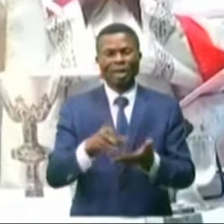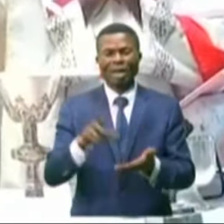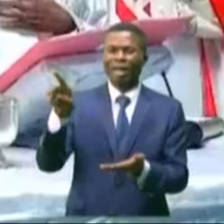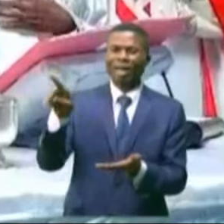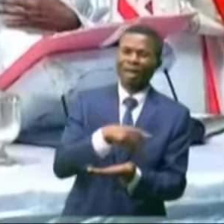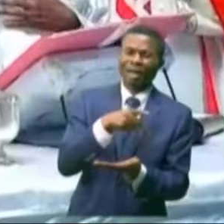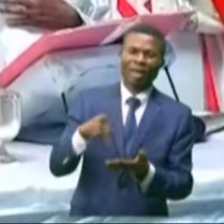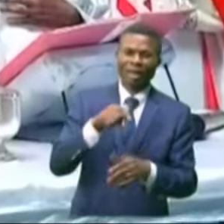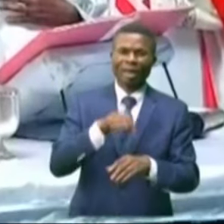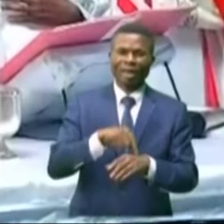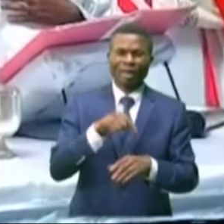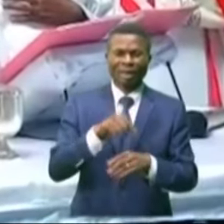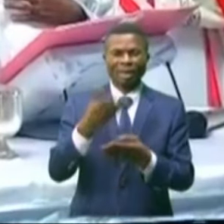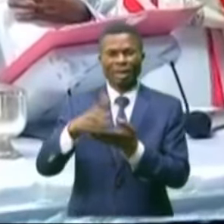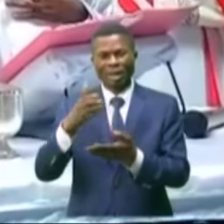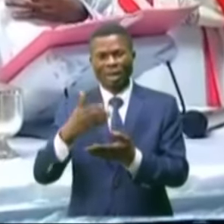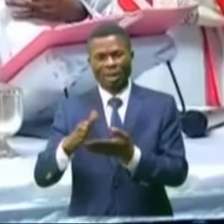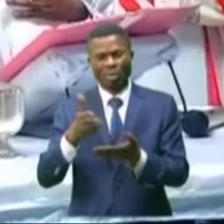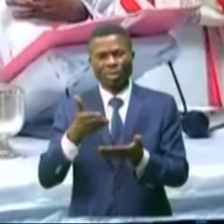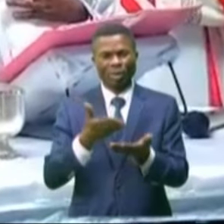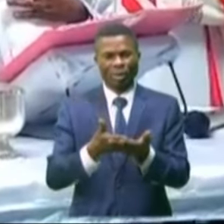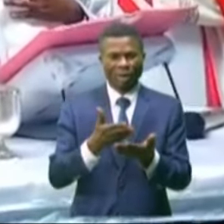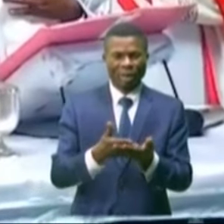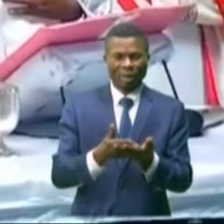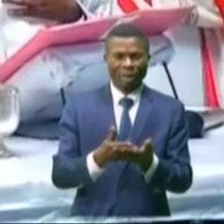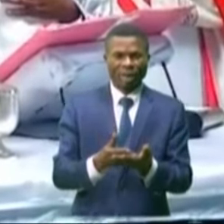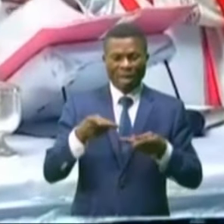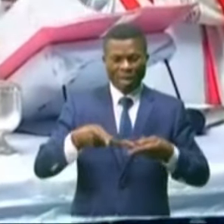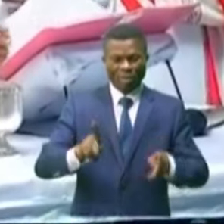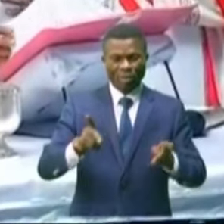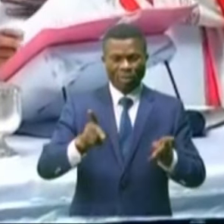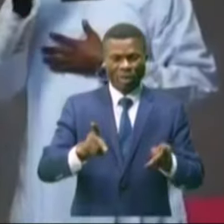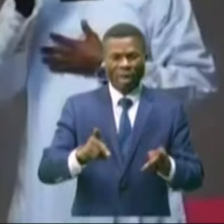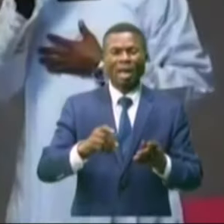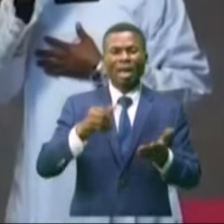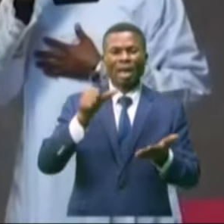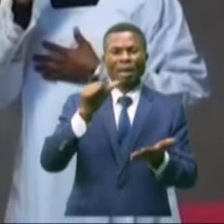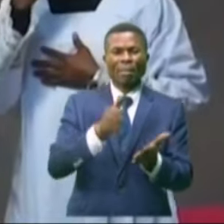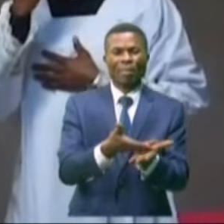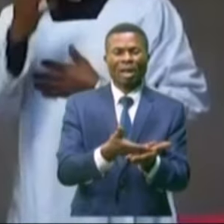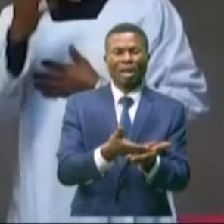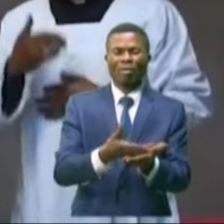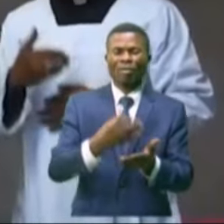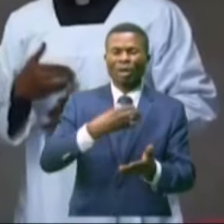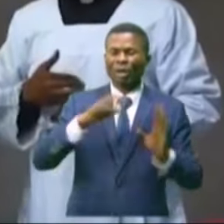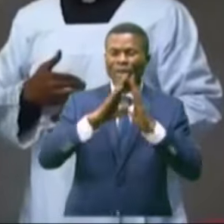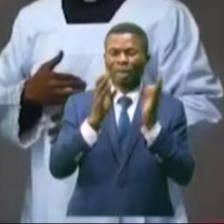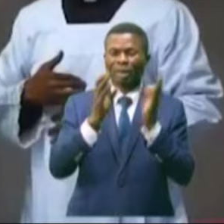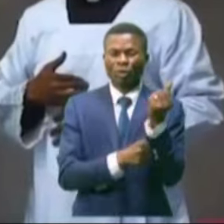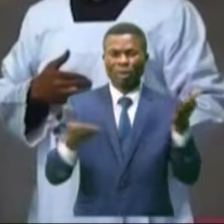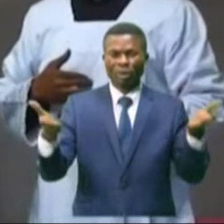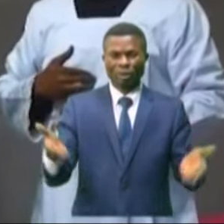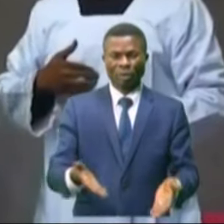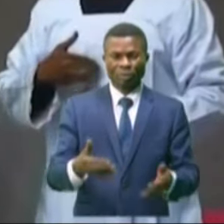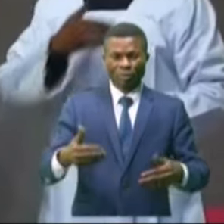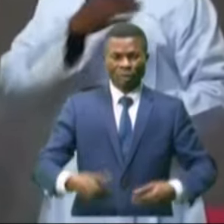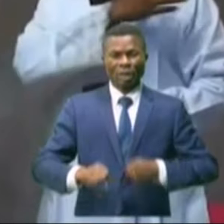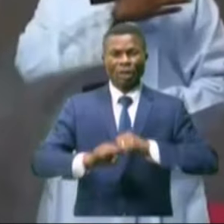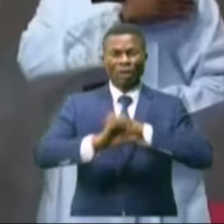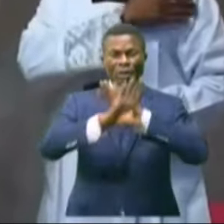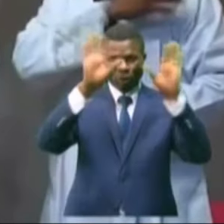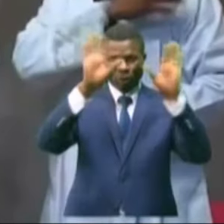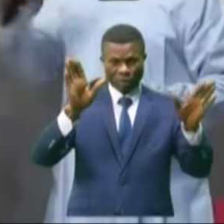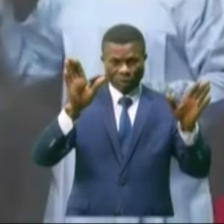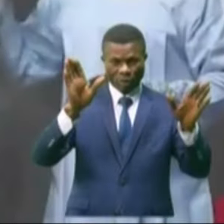et des moments de partage fraternel, laissant une empreinte durable dans le cœur de tous les participants. Les Bilenge Amwinda, forts de